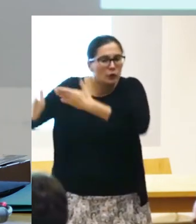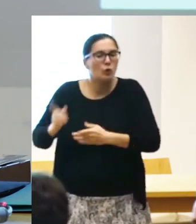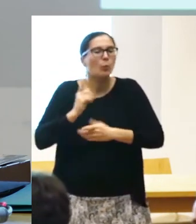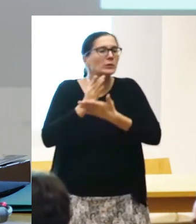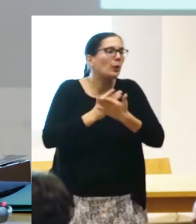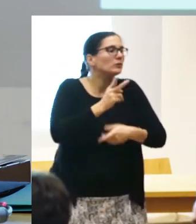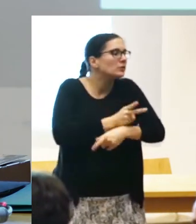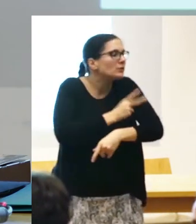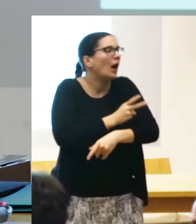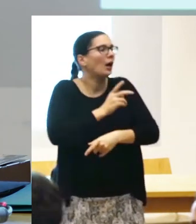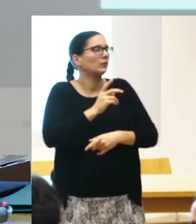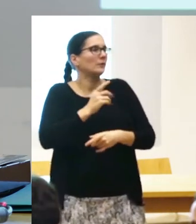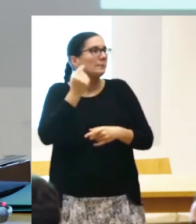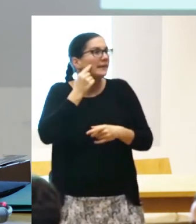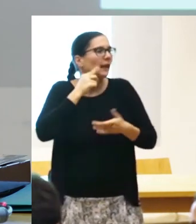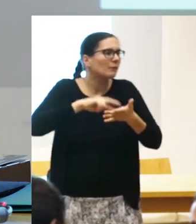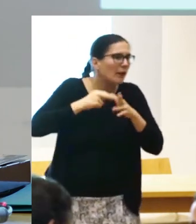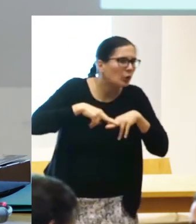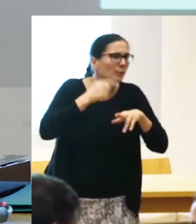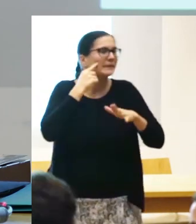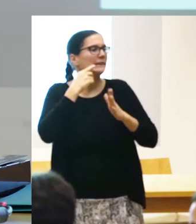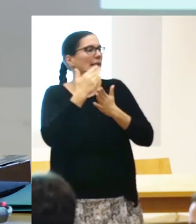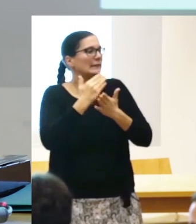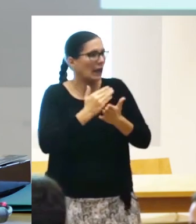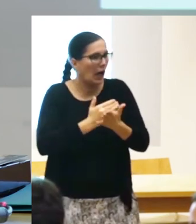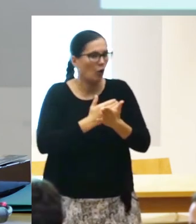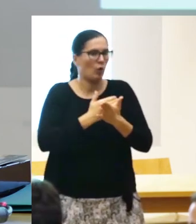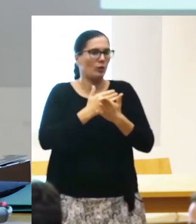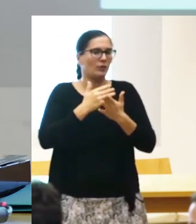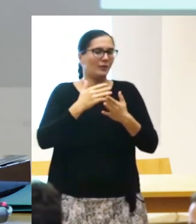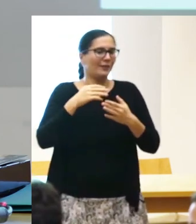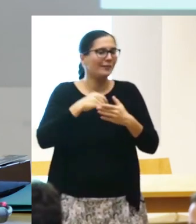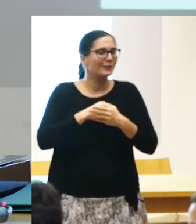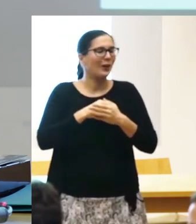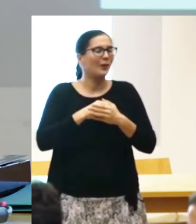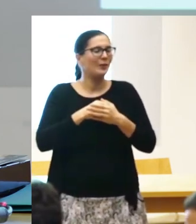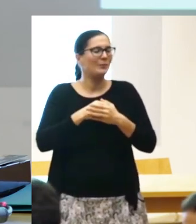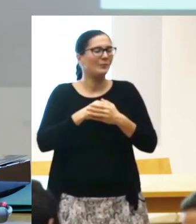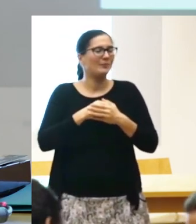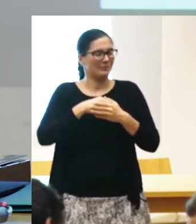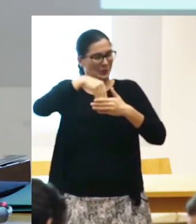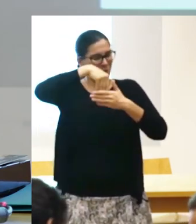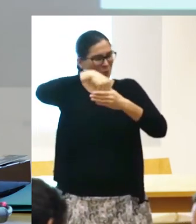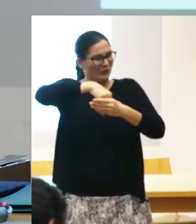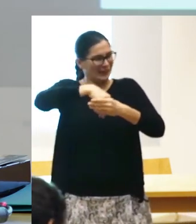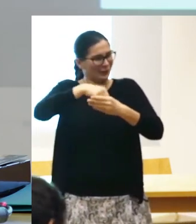okolí, vynuceně fungovat vlastně v nějakém hierarchickém, klasickém modelu, ale uvnitř by měly být vlastně